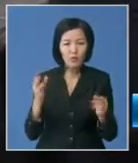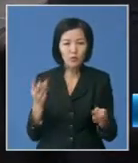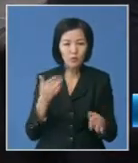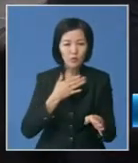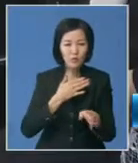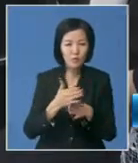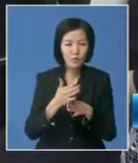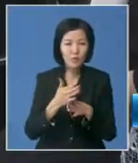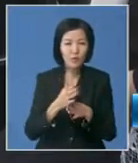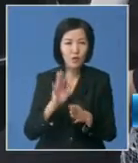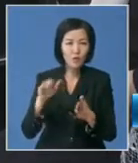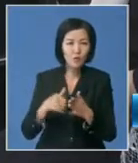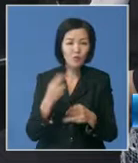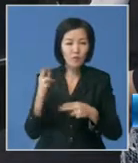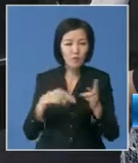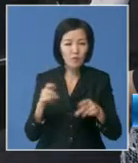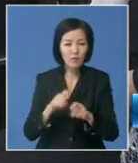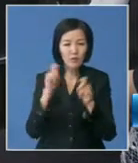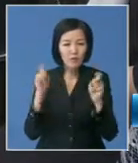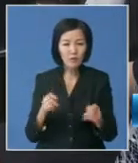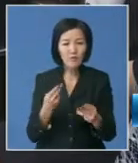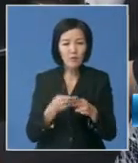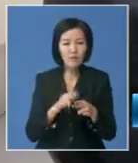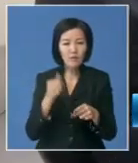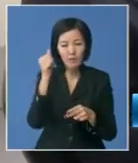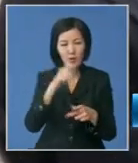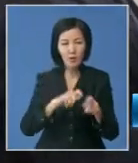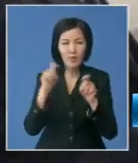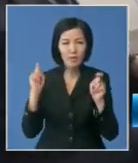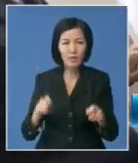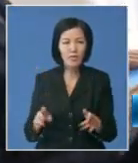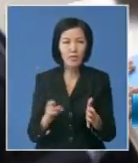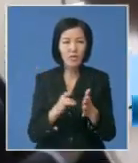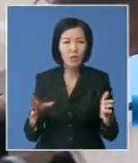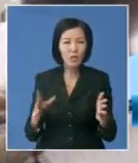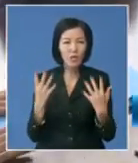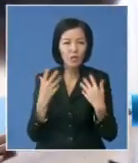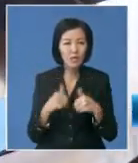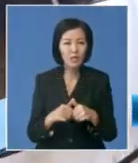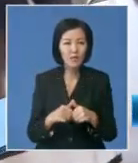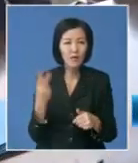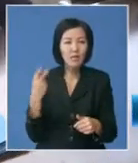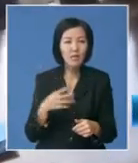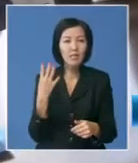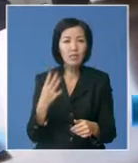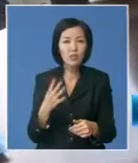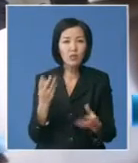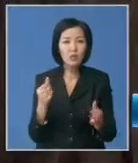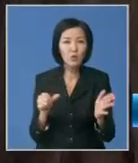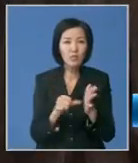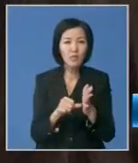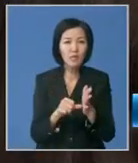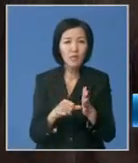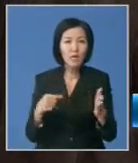образования строятся новые школы только в этом году их открылась рекордное количество сразу 24 еще шесть